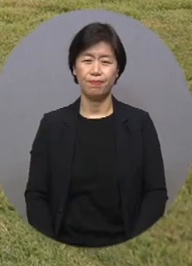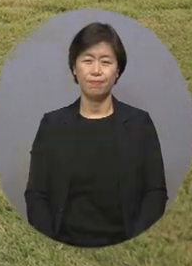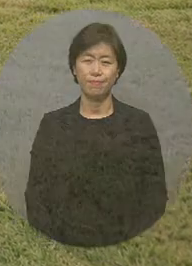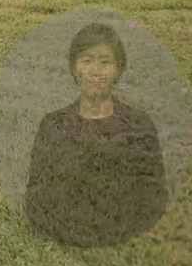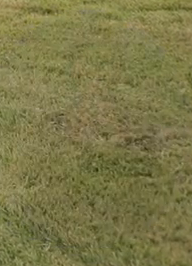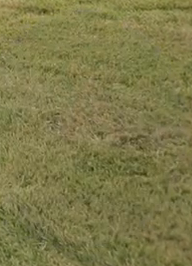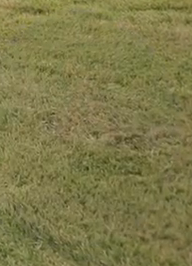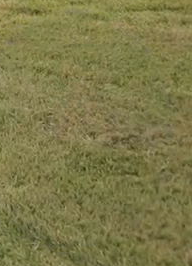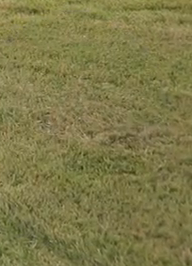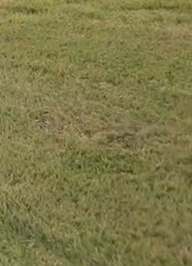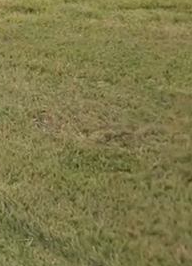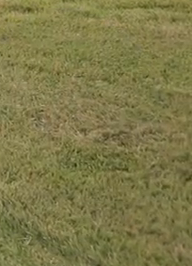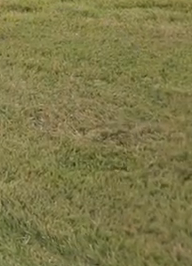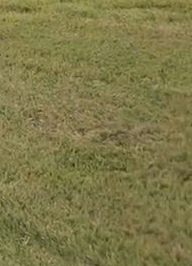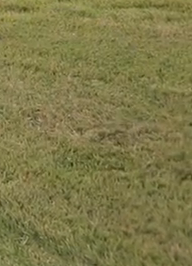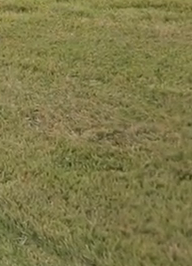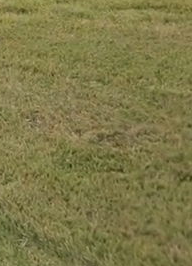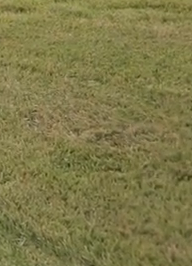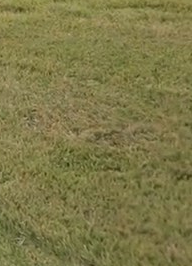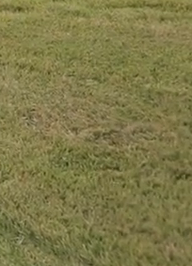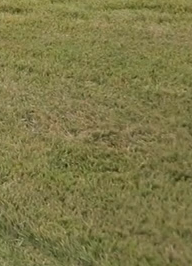이것도 무궁화 하는 거 아니잖아.